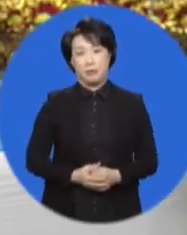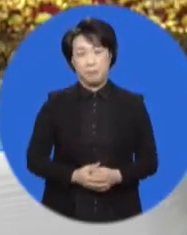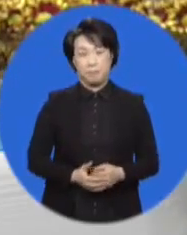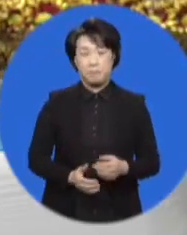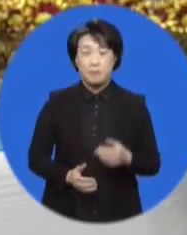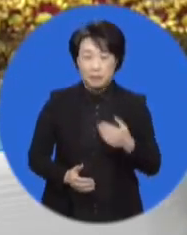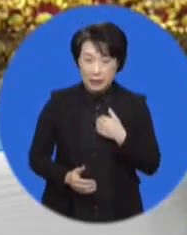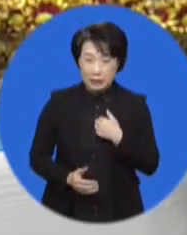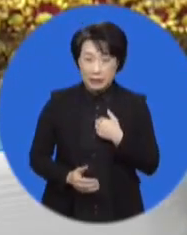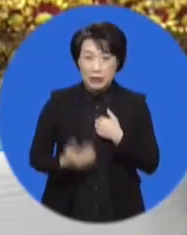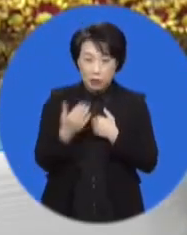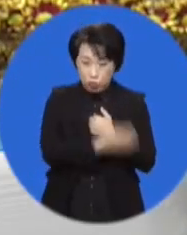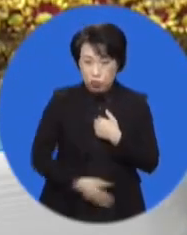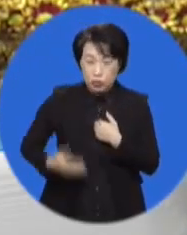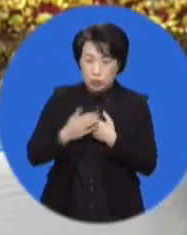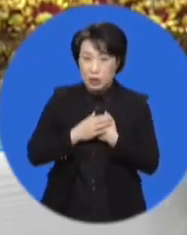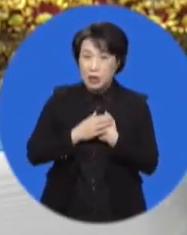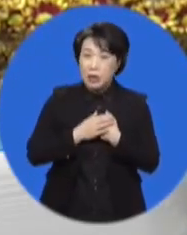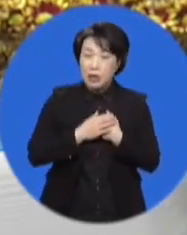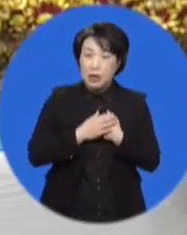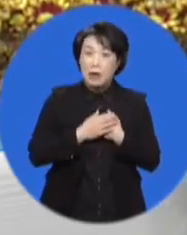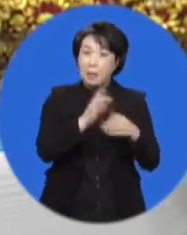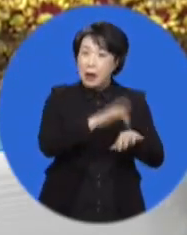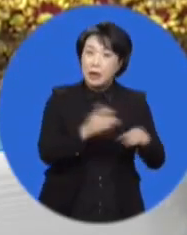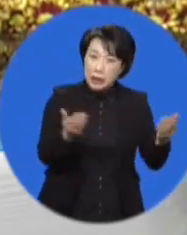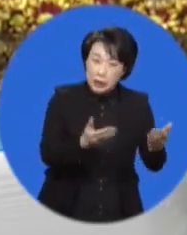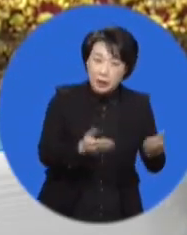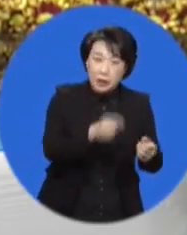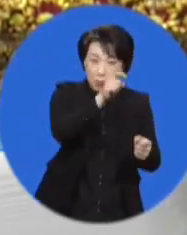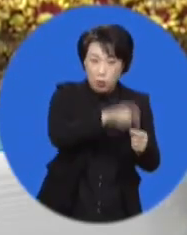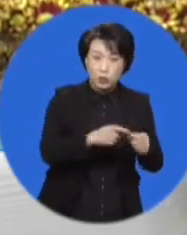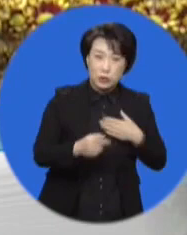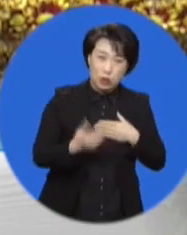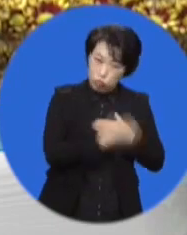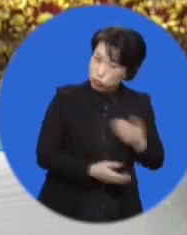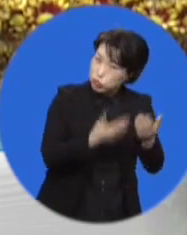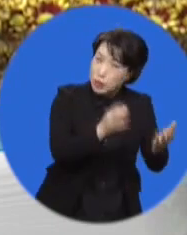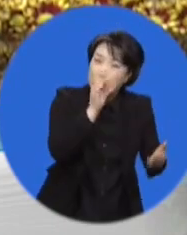나는 내 육신을 마귀 일에 일감으로 줘서는 안 되며